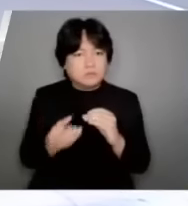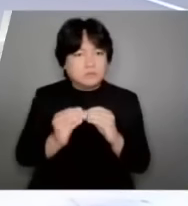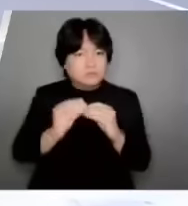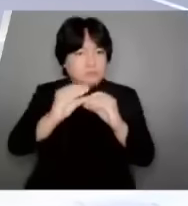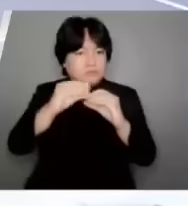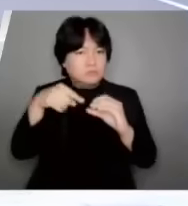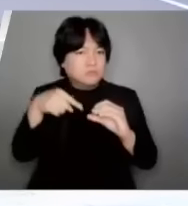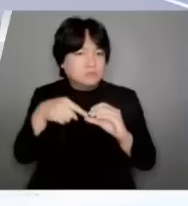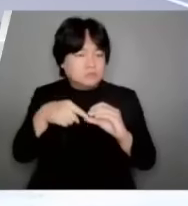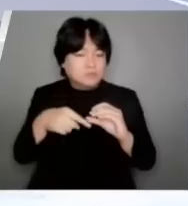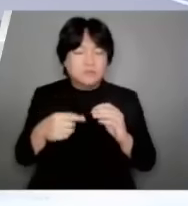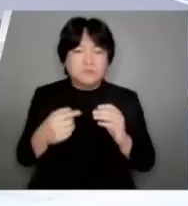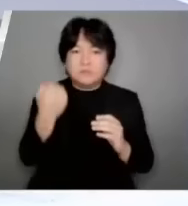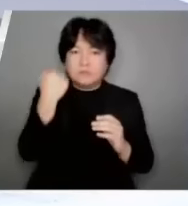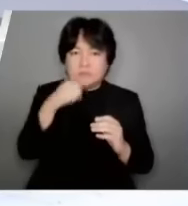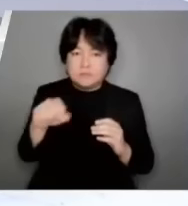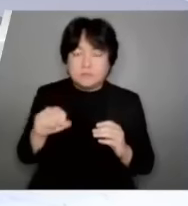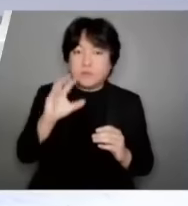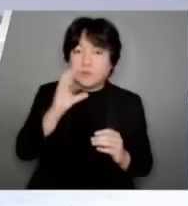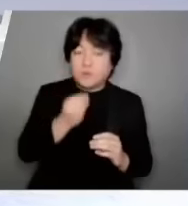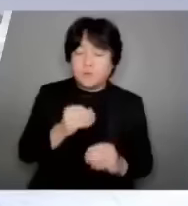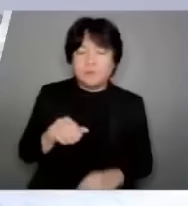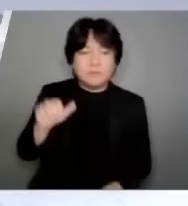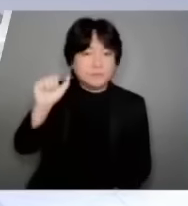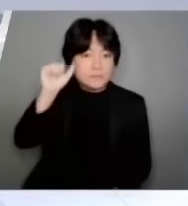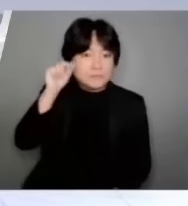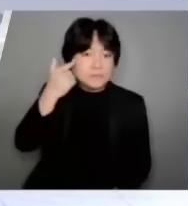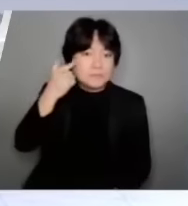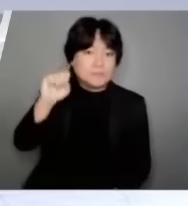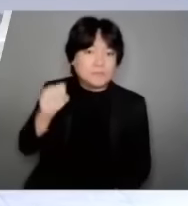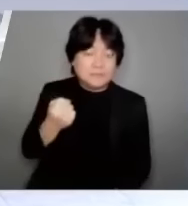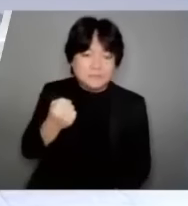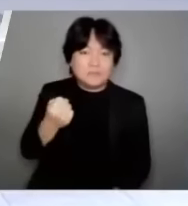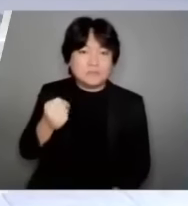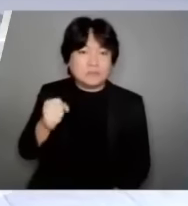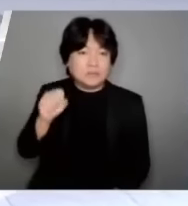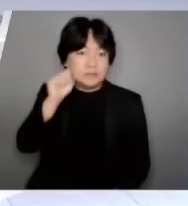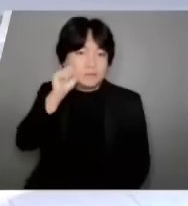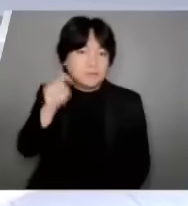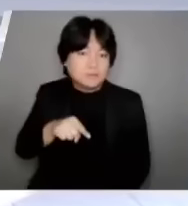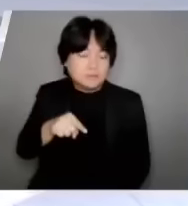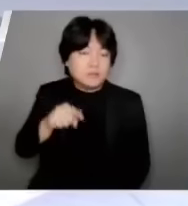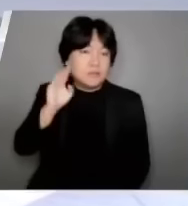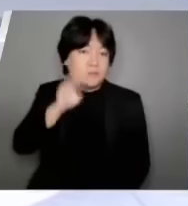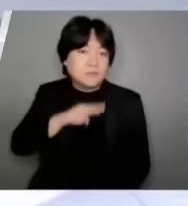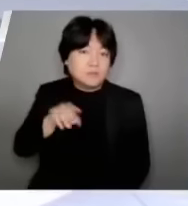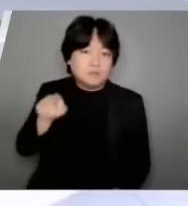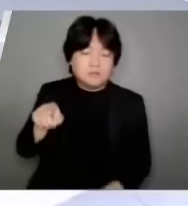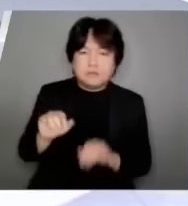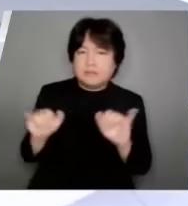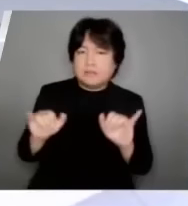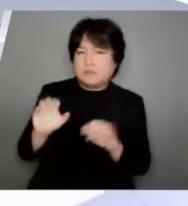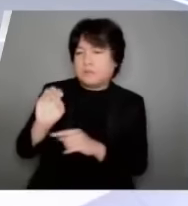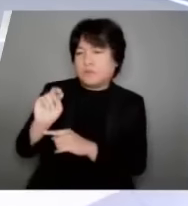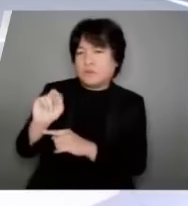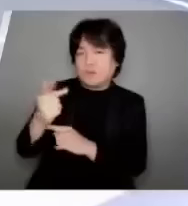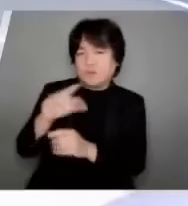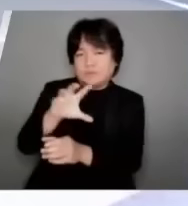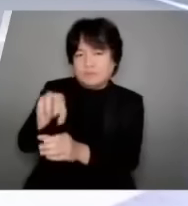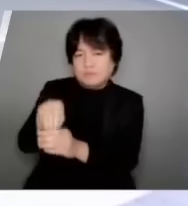Sheila Guo at ng kinatawa ng Pogo sa Pampanga na si Cassandra Ong sa kanilang pagbabalik bansa. Ayon sa